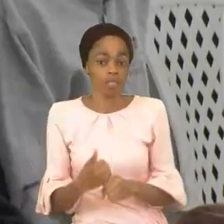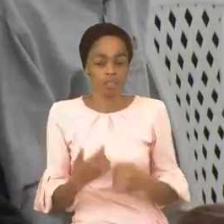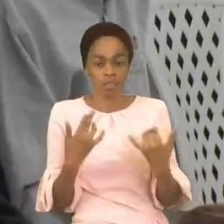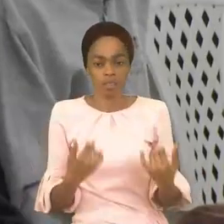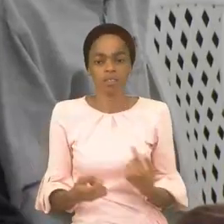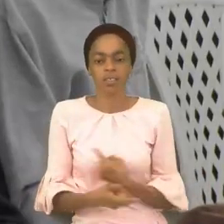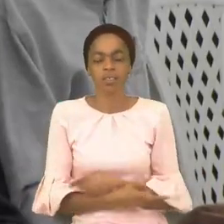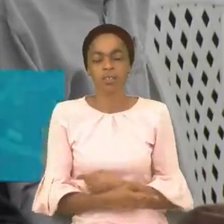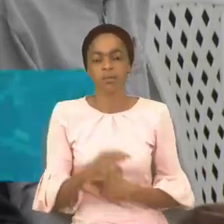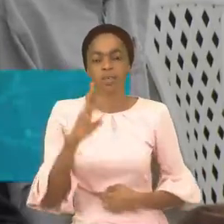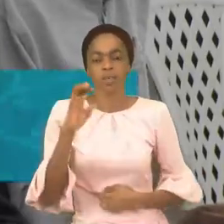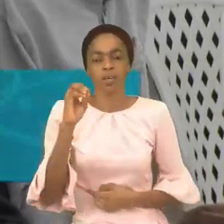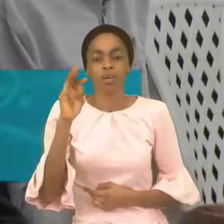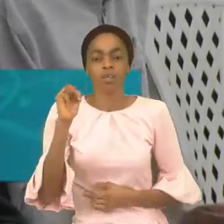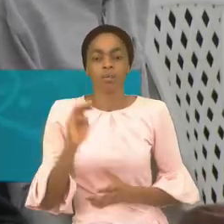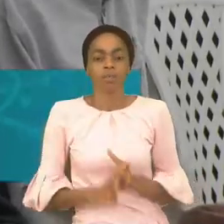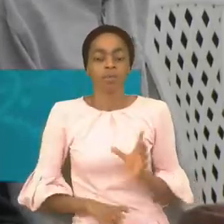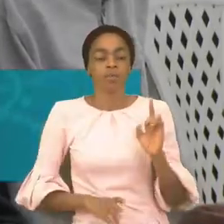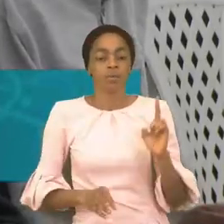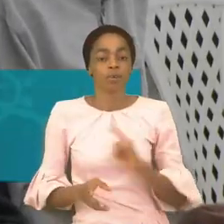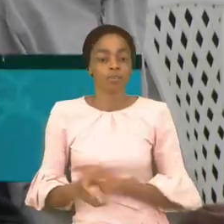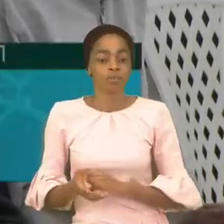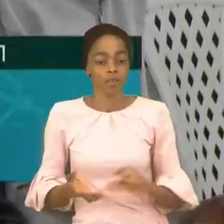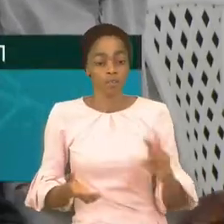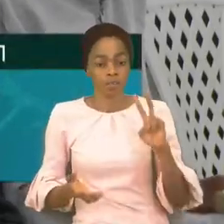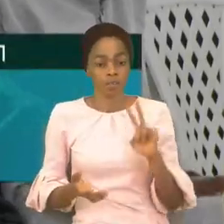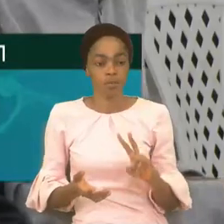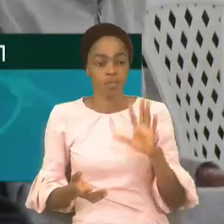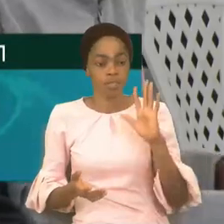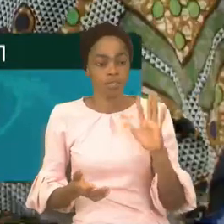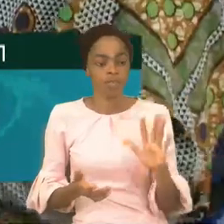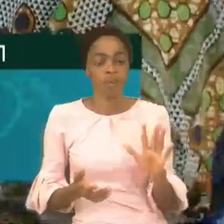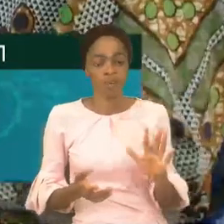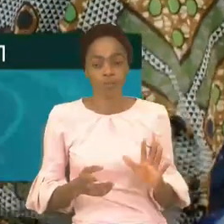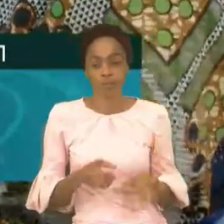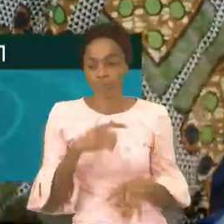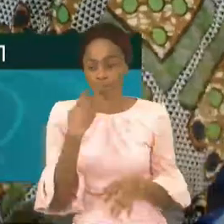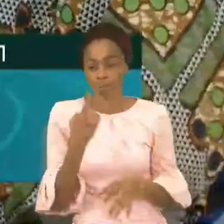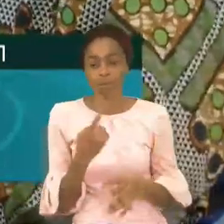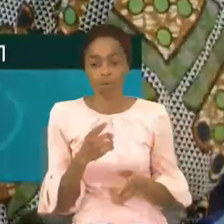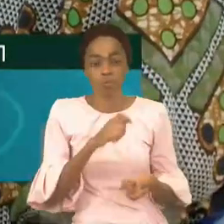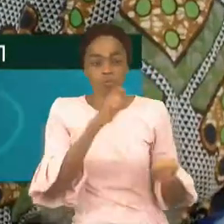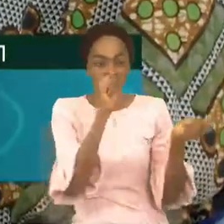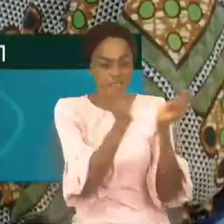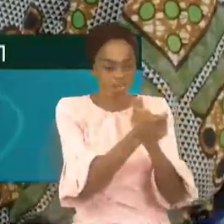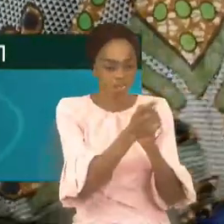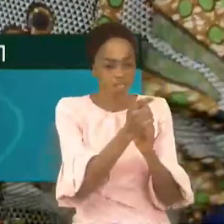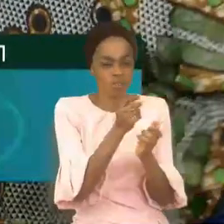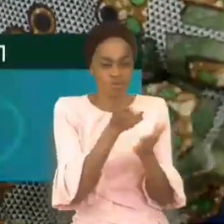Romains chapitre 1, verset 25. En Romains 1, 25.